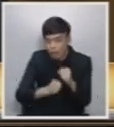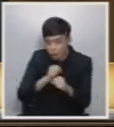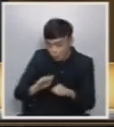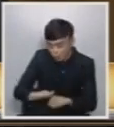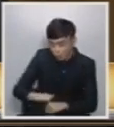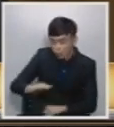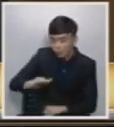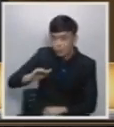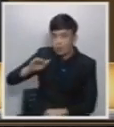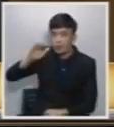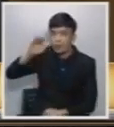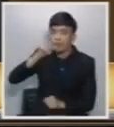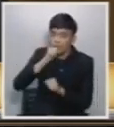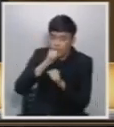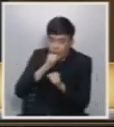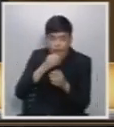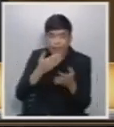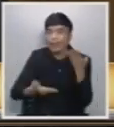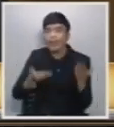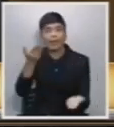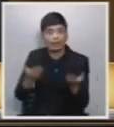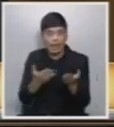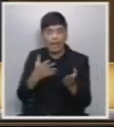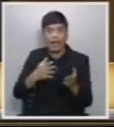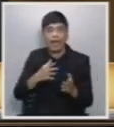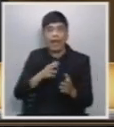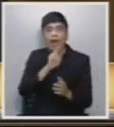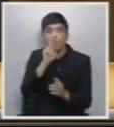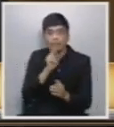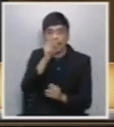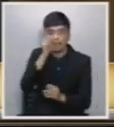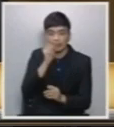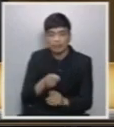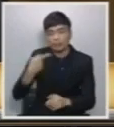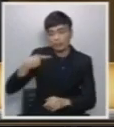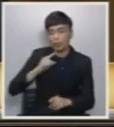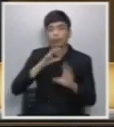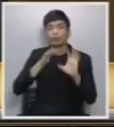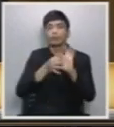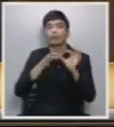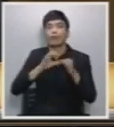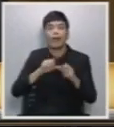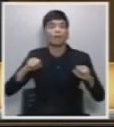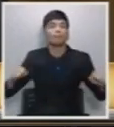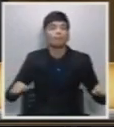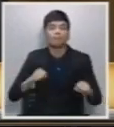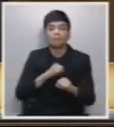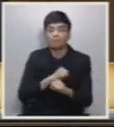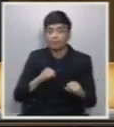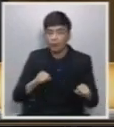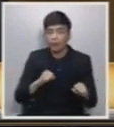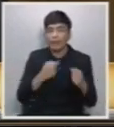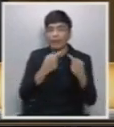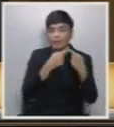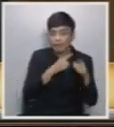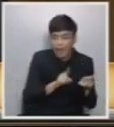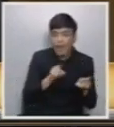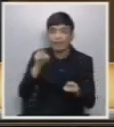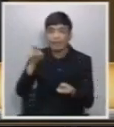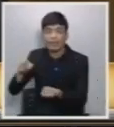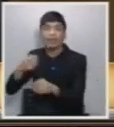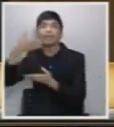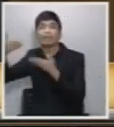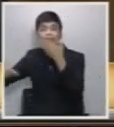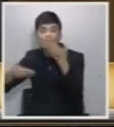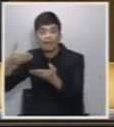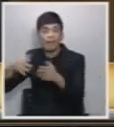พื่อใช้ในการออกกำลังกายแต่เท่าที่ทราบมาก็คือว่าการจัดงานนั้นก็เป็นการช่วยในการสวัสดิการของ